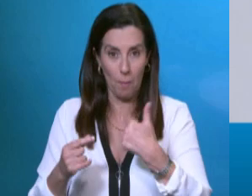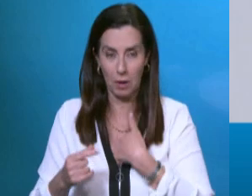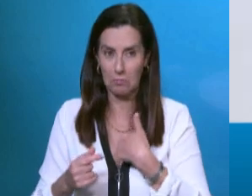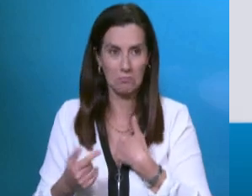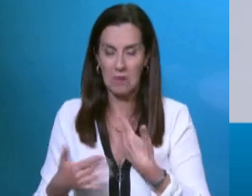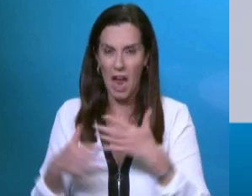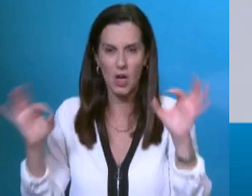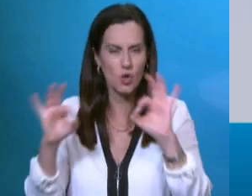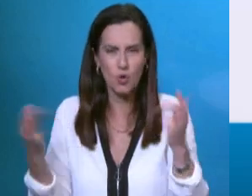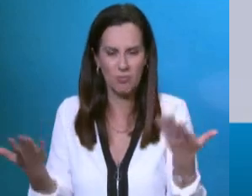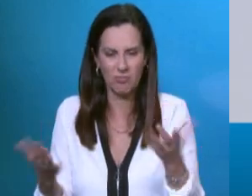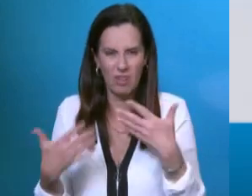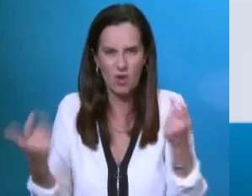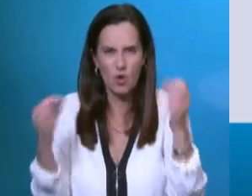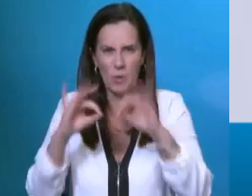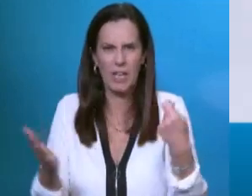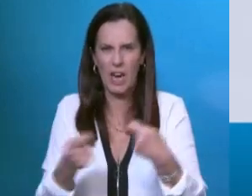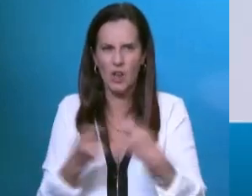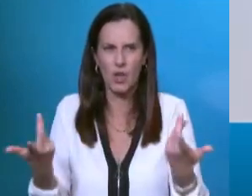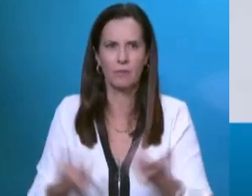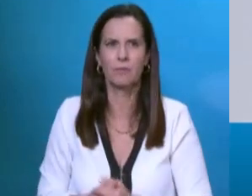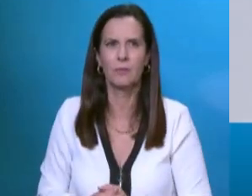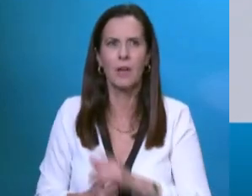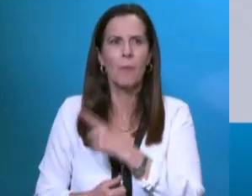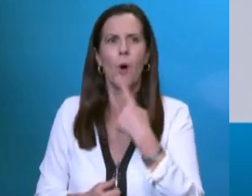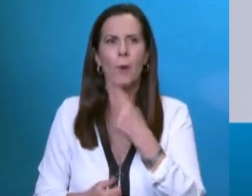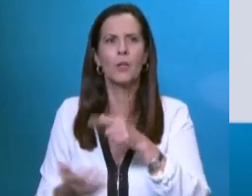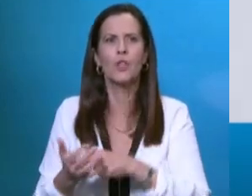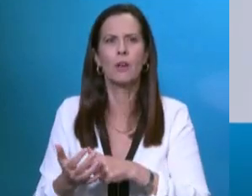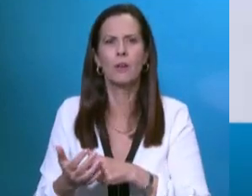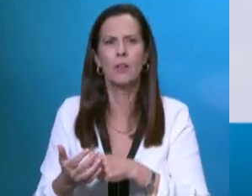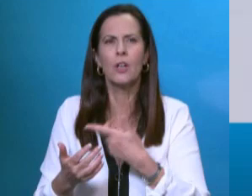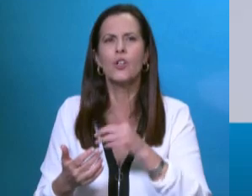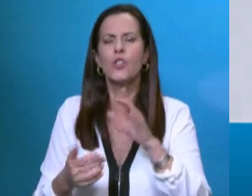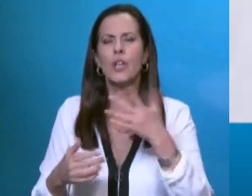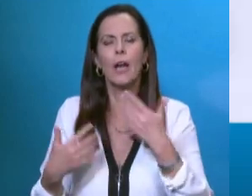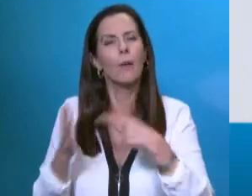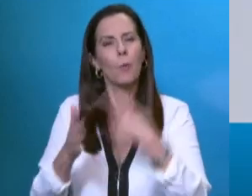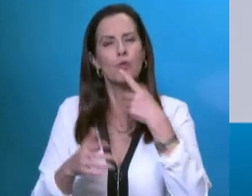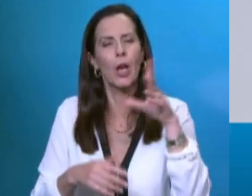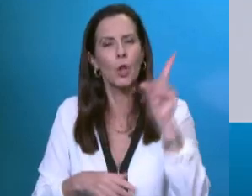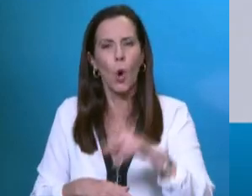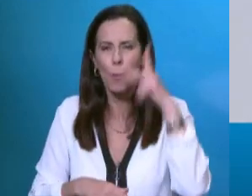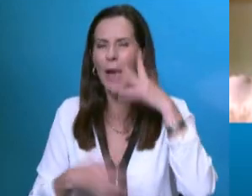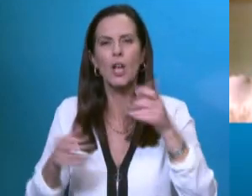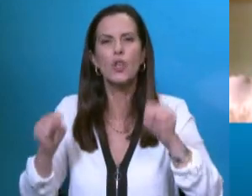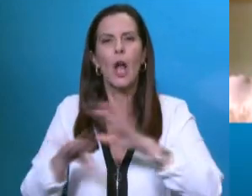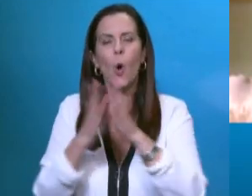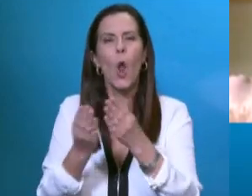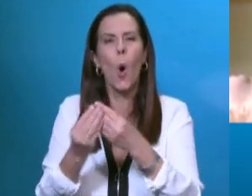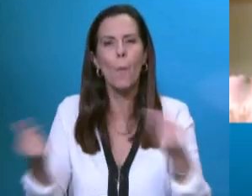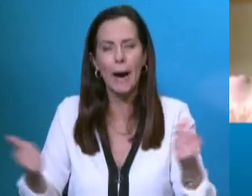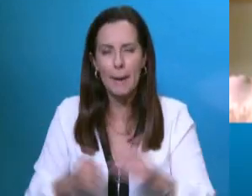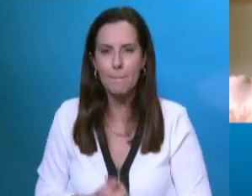שילה כואנגי חסון דן, ‫אילבון צ'גי נסאונן, ‫קנבון ג'וצ'י סיונן מודו קנגוגה אופסמידה.